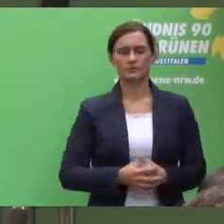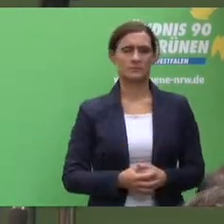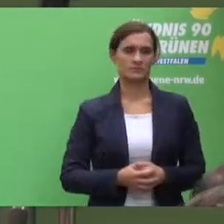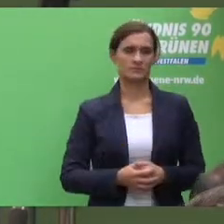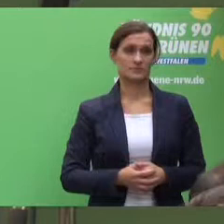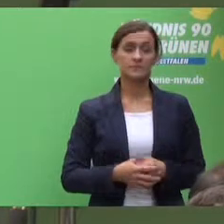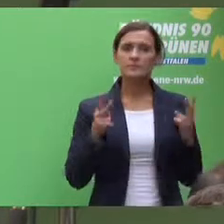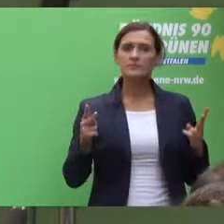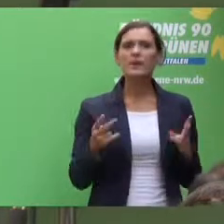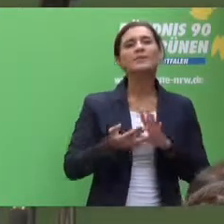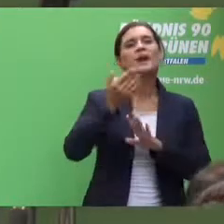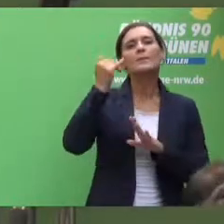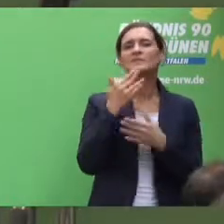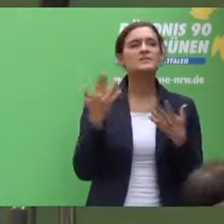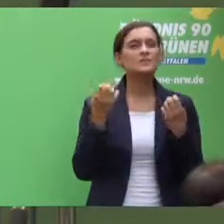Wie war denn das?